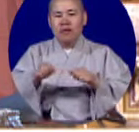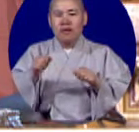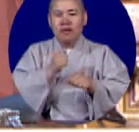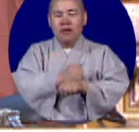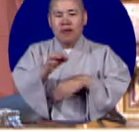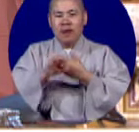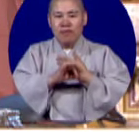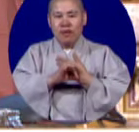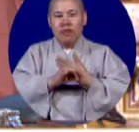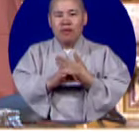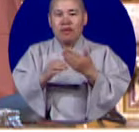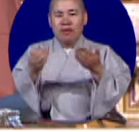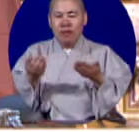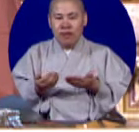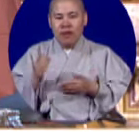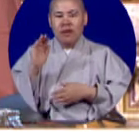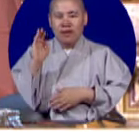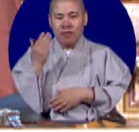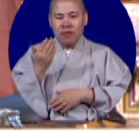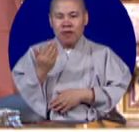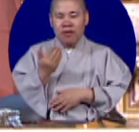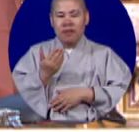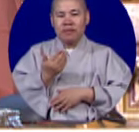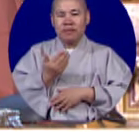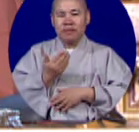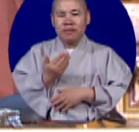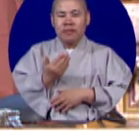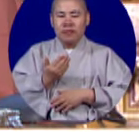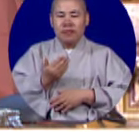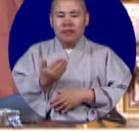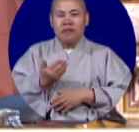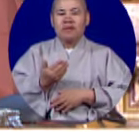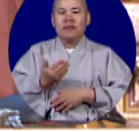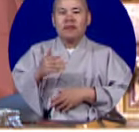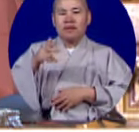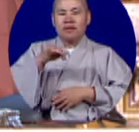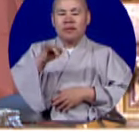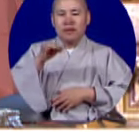정지예요. 정지. 그때 그 정지가 되면